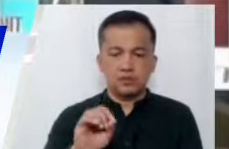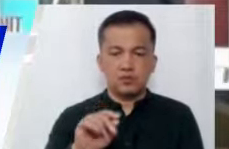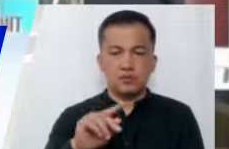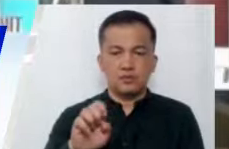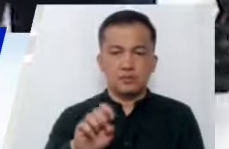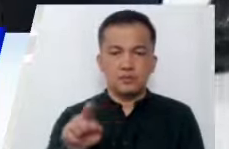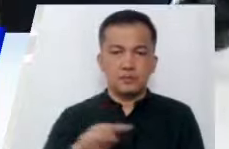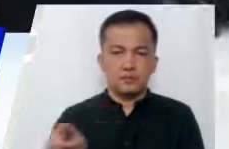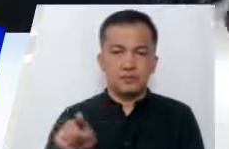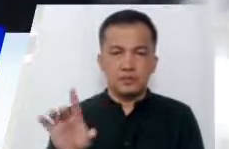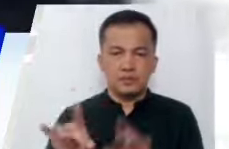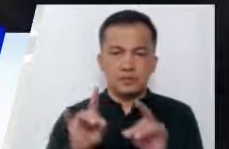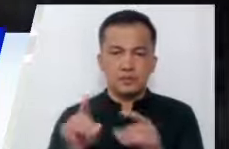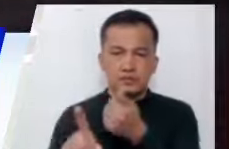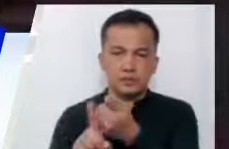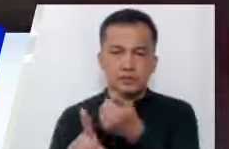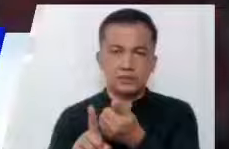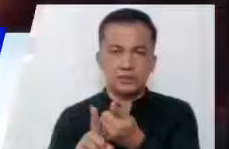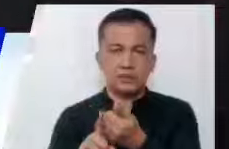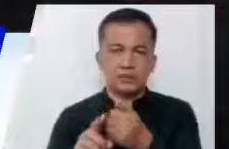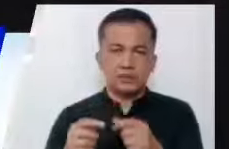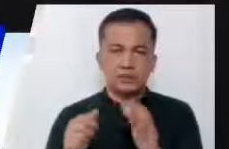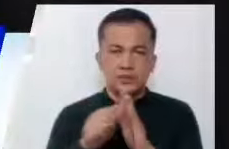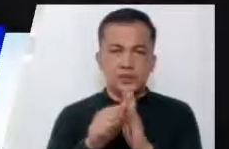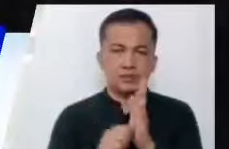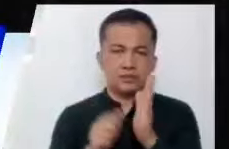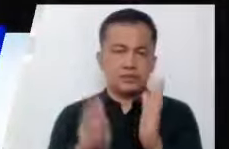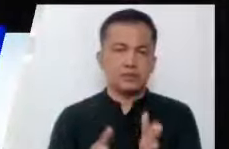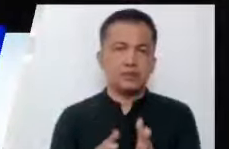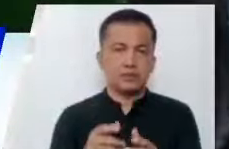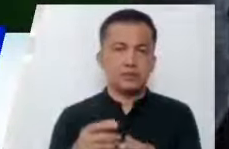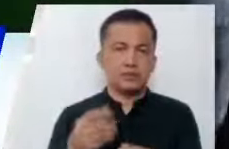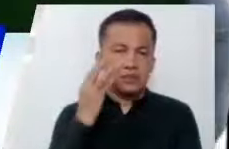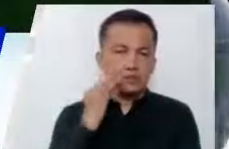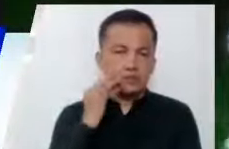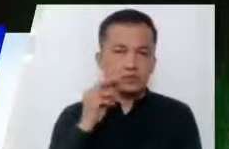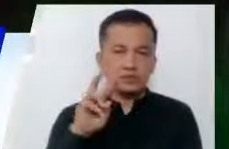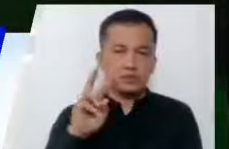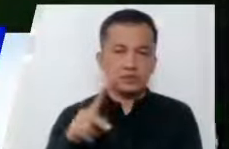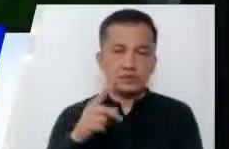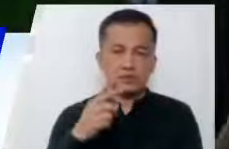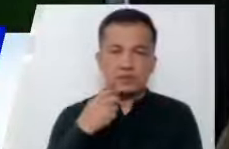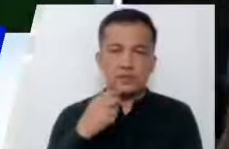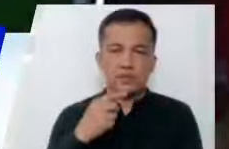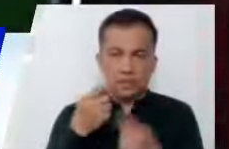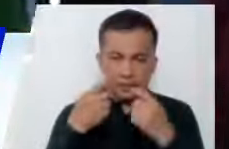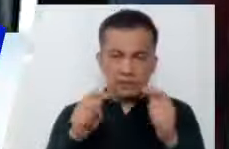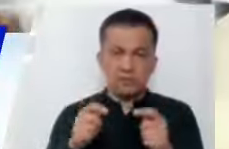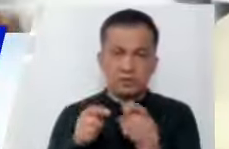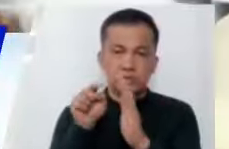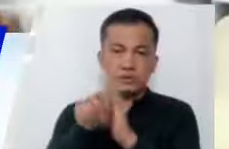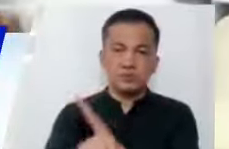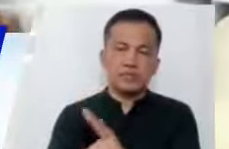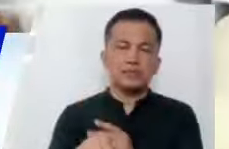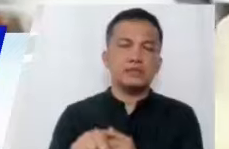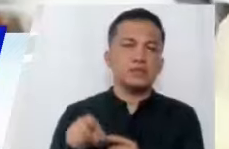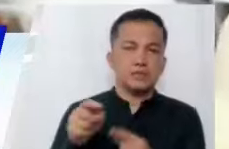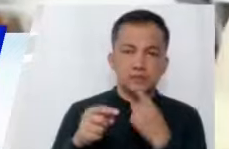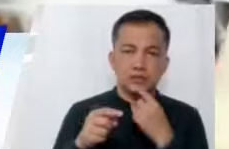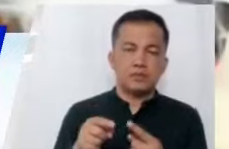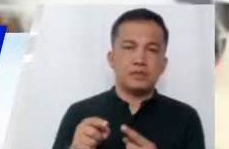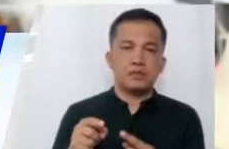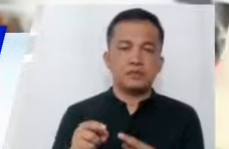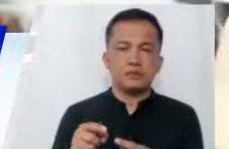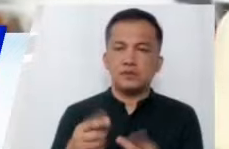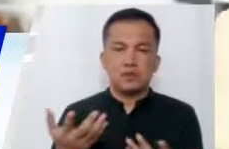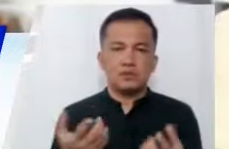niyang abogado. Ang mga dinanas ni Lopez, tinawag ng bise na attempted homicide. Pero giit ni Taas, wala silang